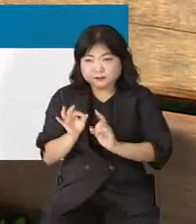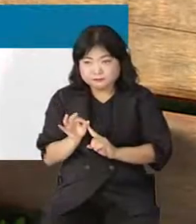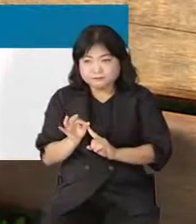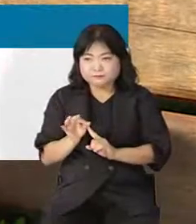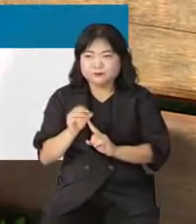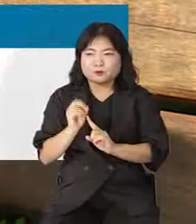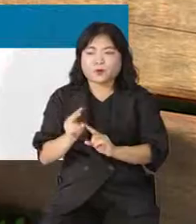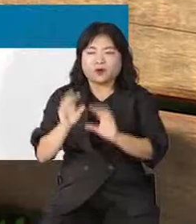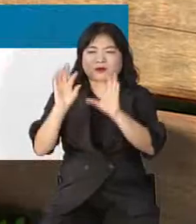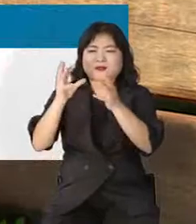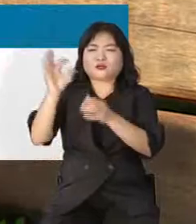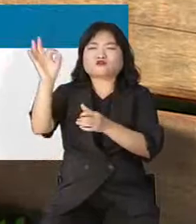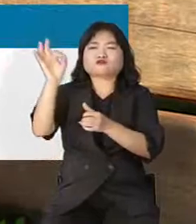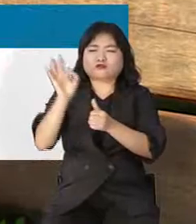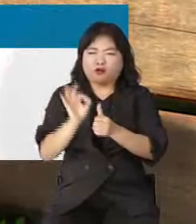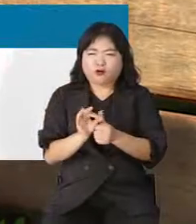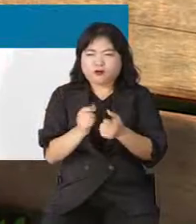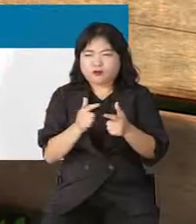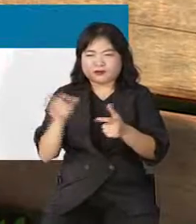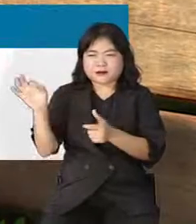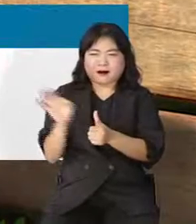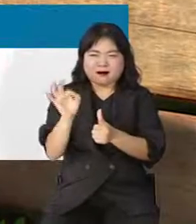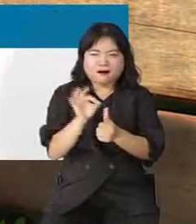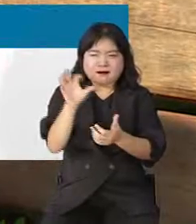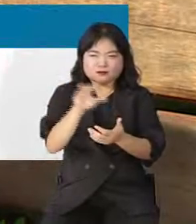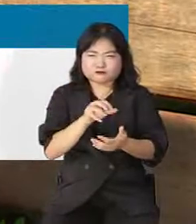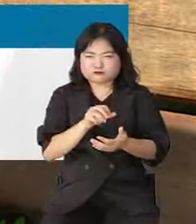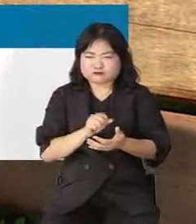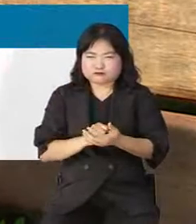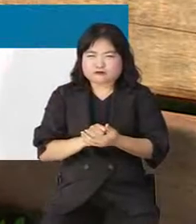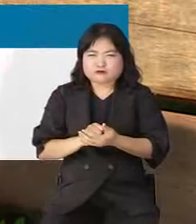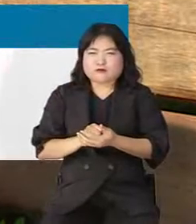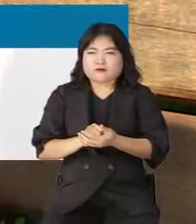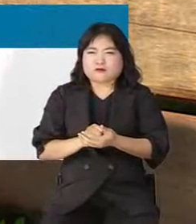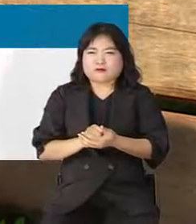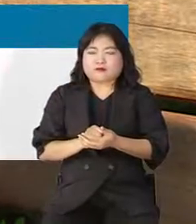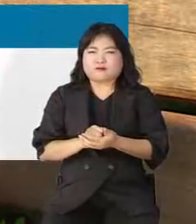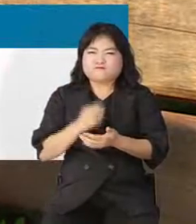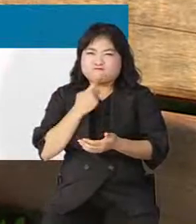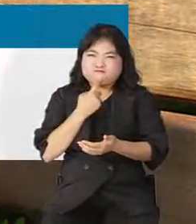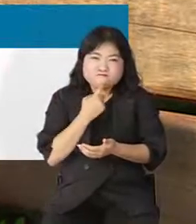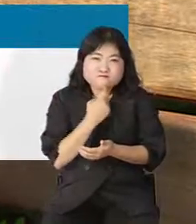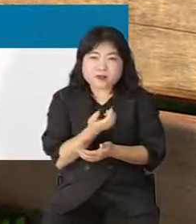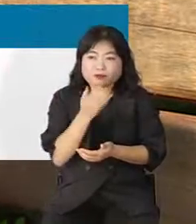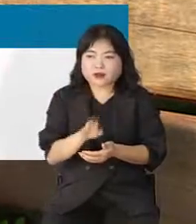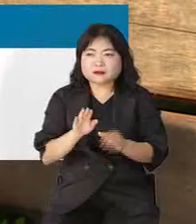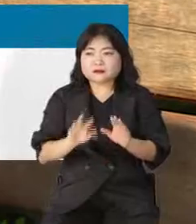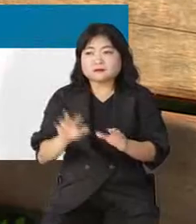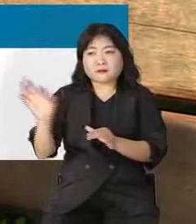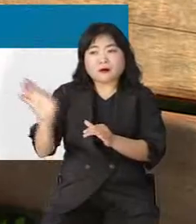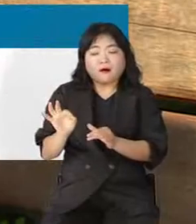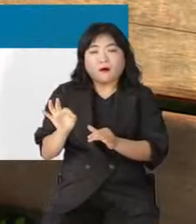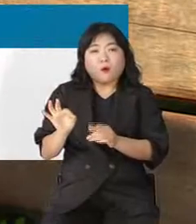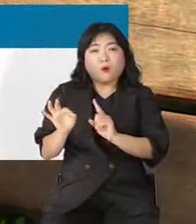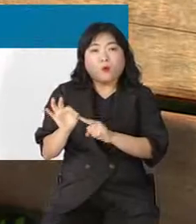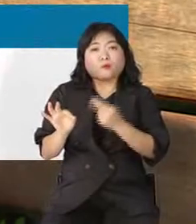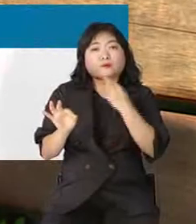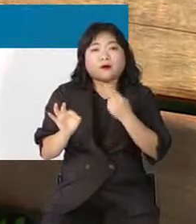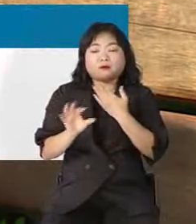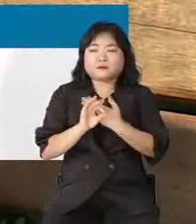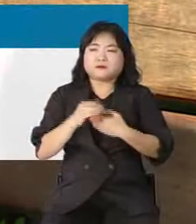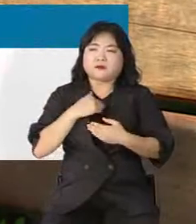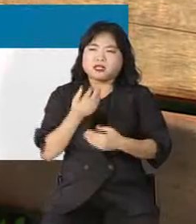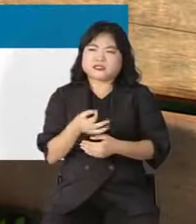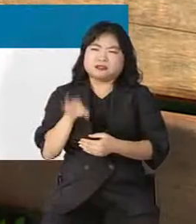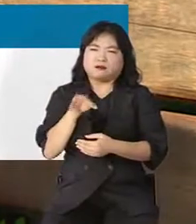어느 나라에서 좋은거 여러가지고 버텨 왔는데 이제 지금은 이제 그거 안 들어오면 어 뭐 이